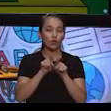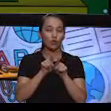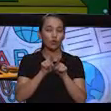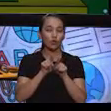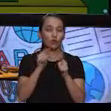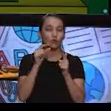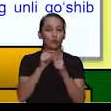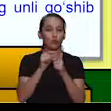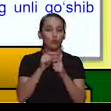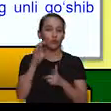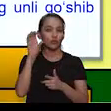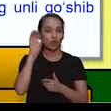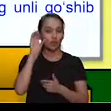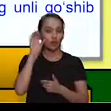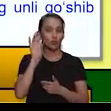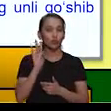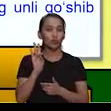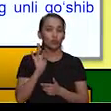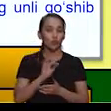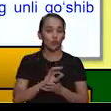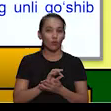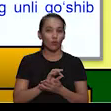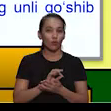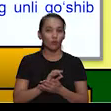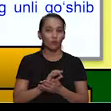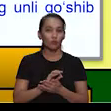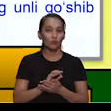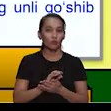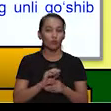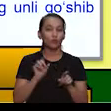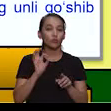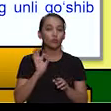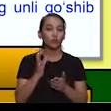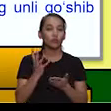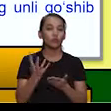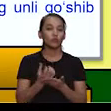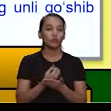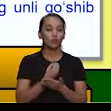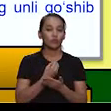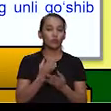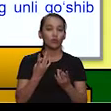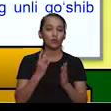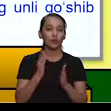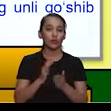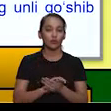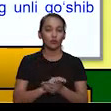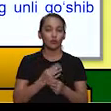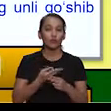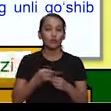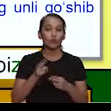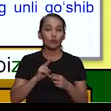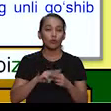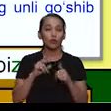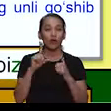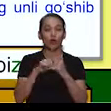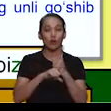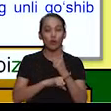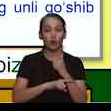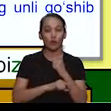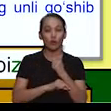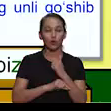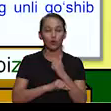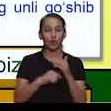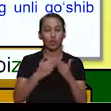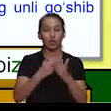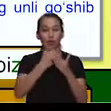eshitiladi. Bunday so'zlarni aniqlash uchun shu so'zdan so'ng unli qo'shib aytiladi